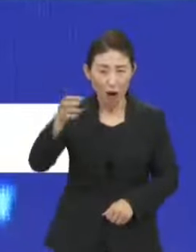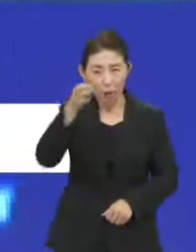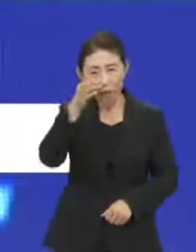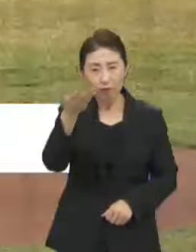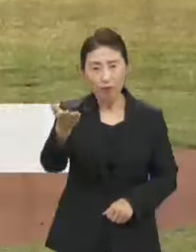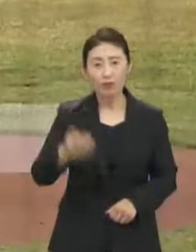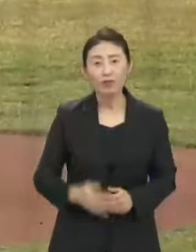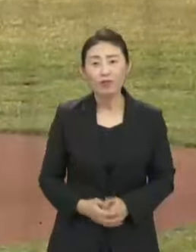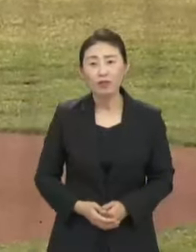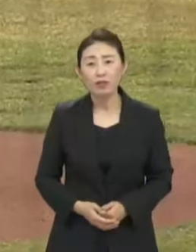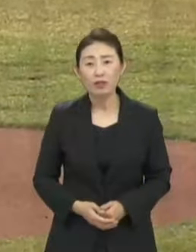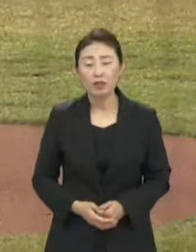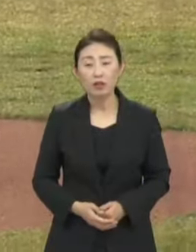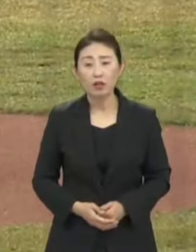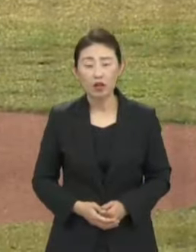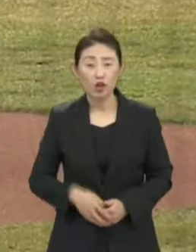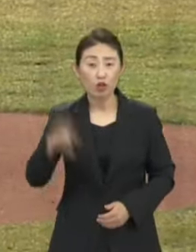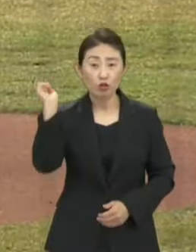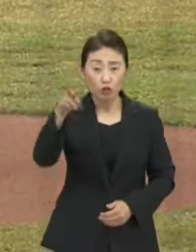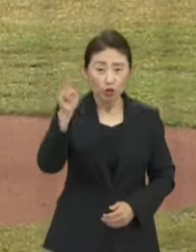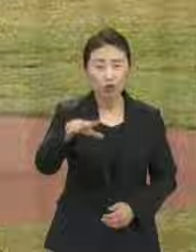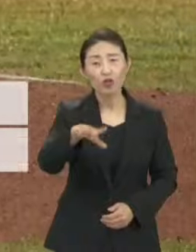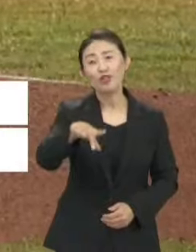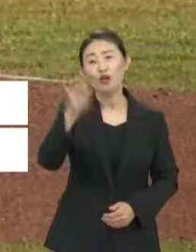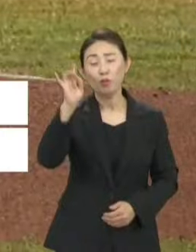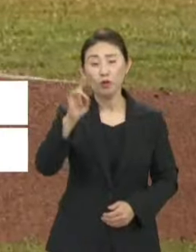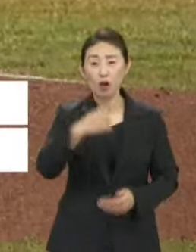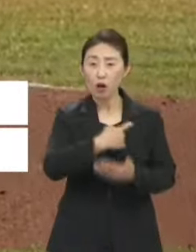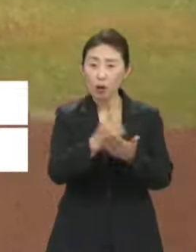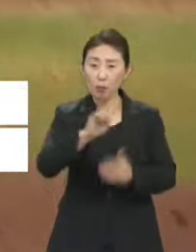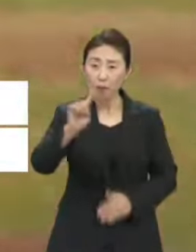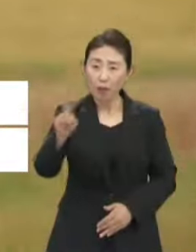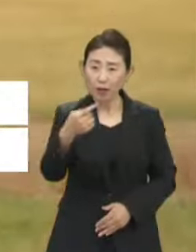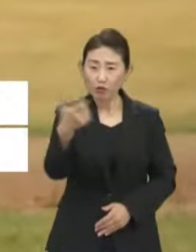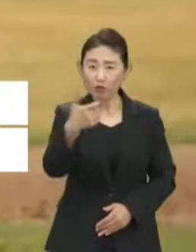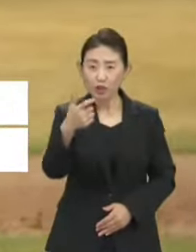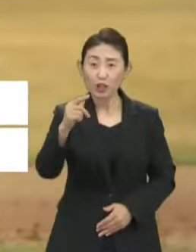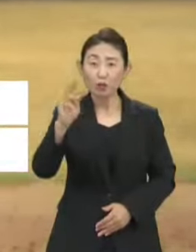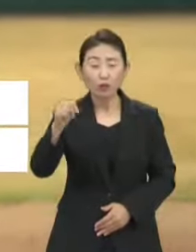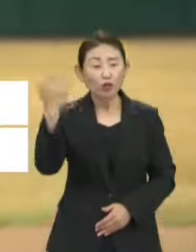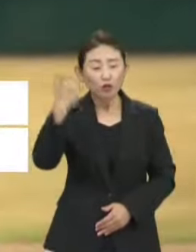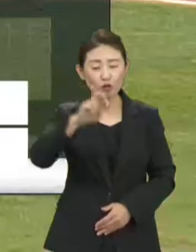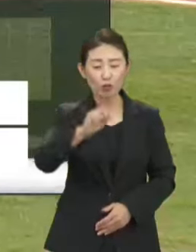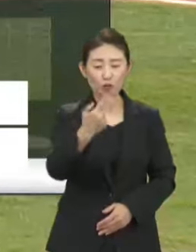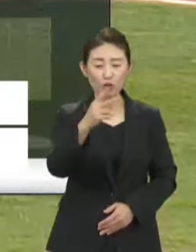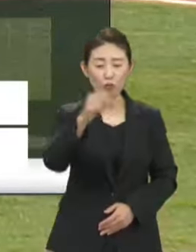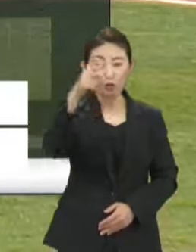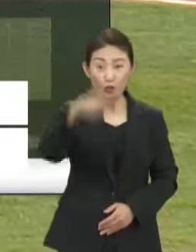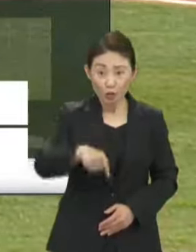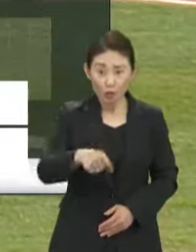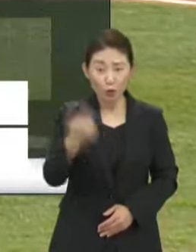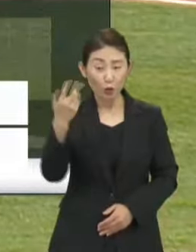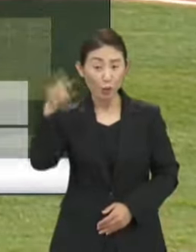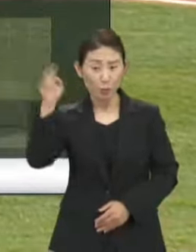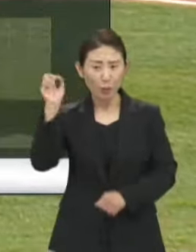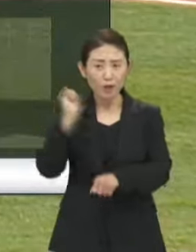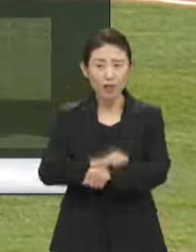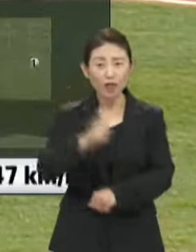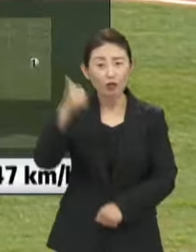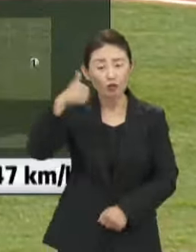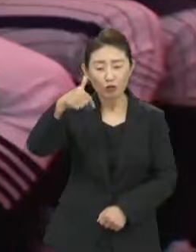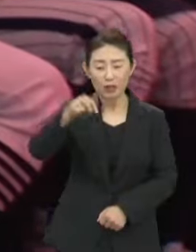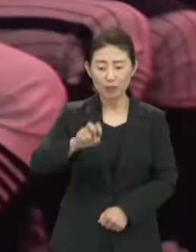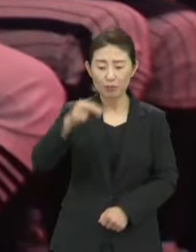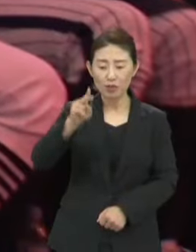보여드리겠습니다. 국내 투수 중 처음으로 꿈의 구속 160km를 던진 문동주와 최근 날개를 펴기 시작한 김서현에